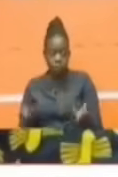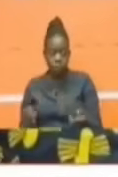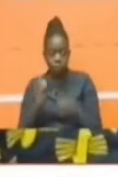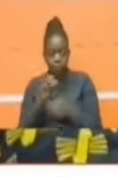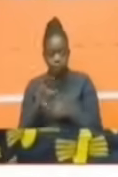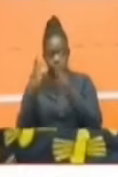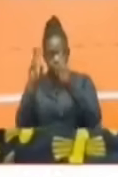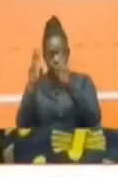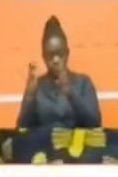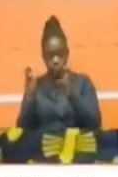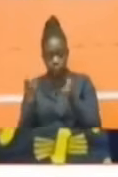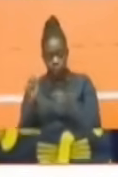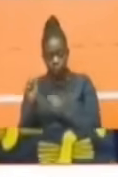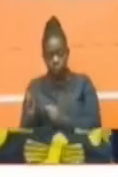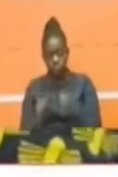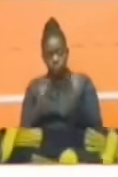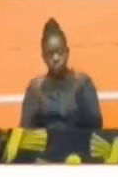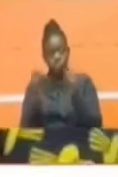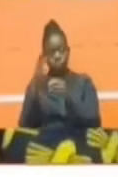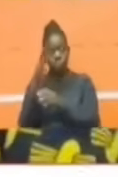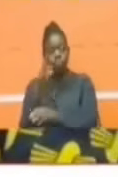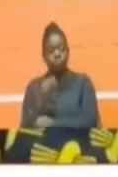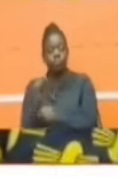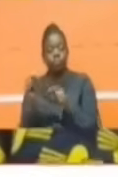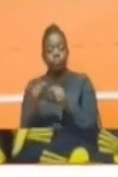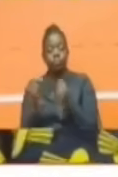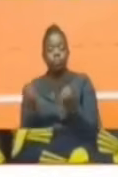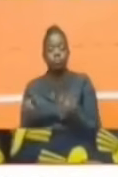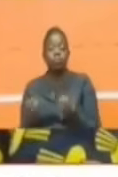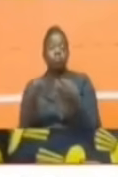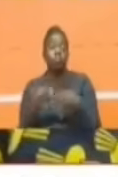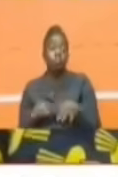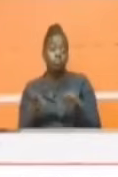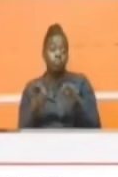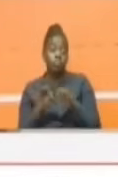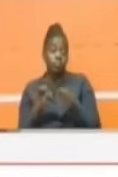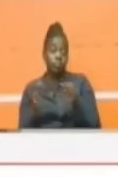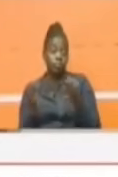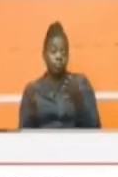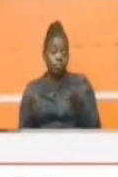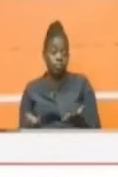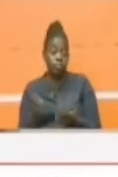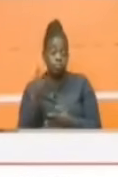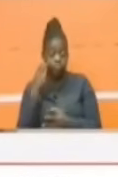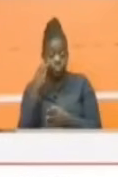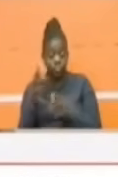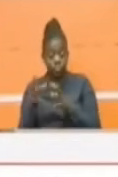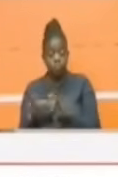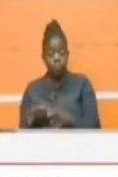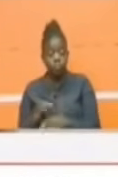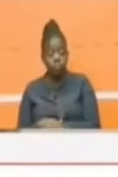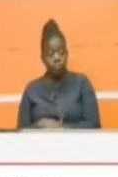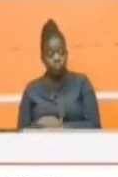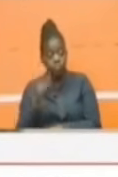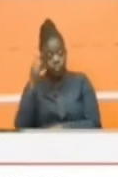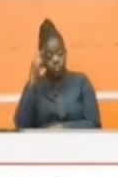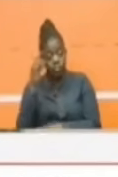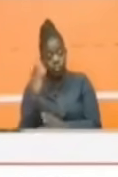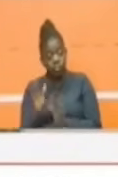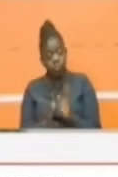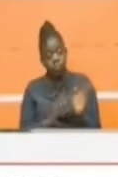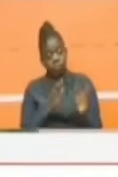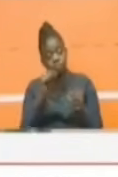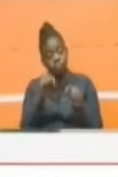omulamwa gw'abajulizi mu kunyweza kukkiriza era nakkaatiza obukulu bw'abajulizi. The Vision Group for organizing